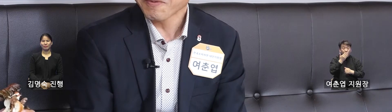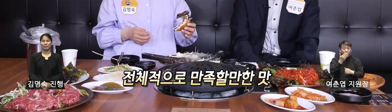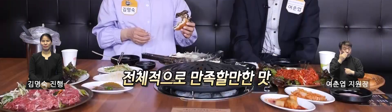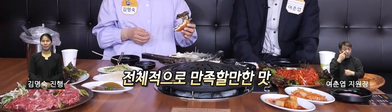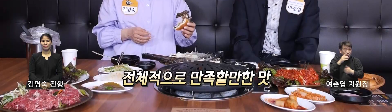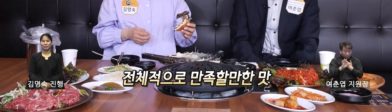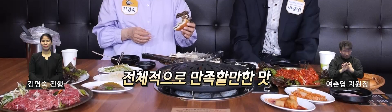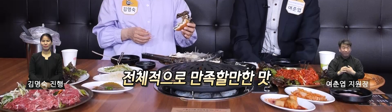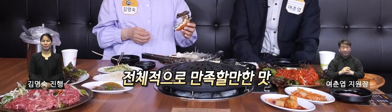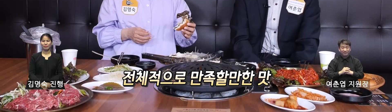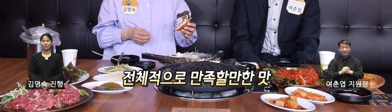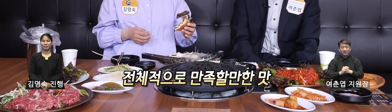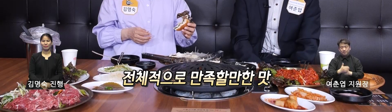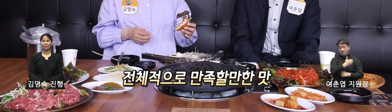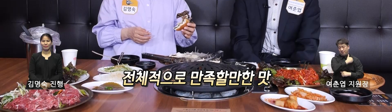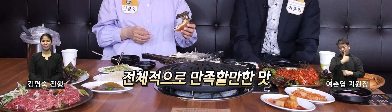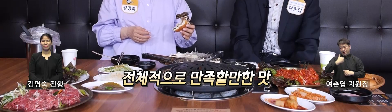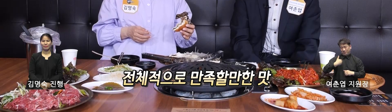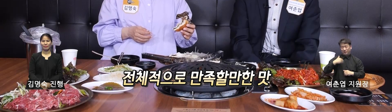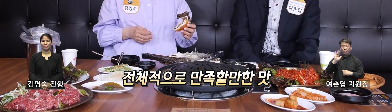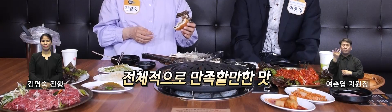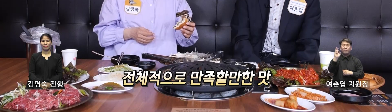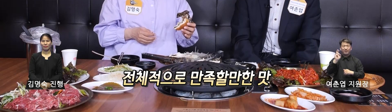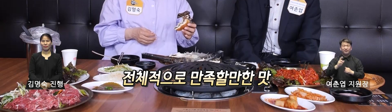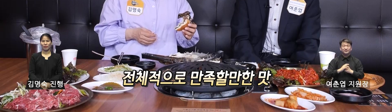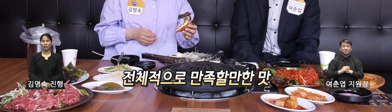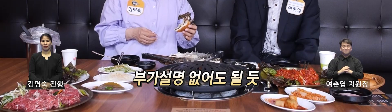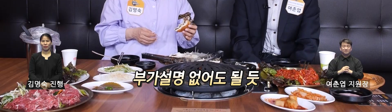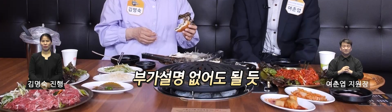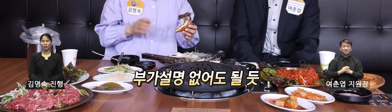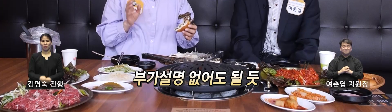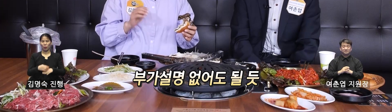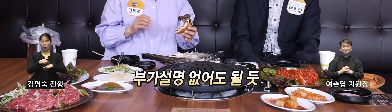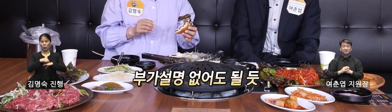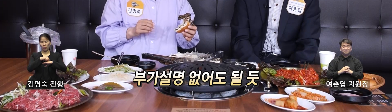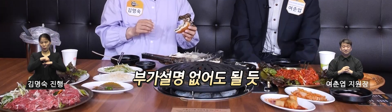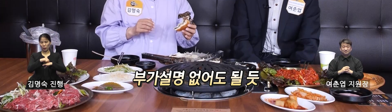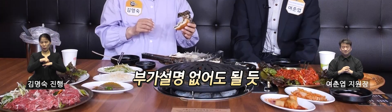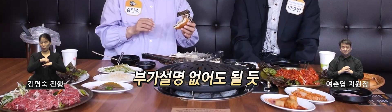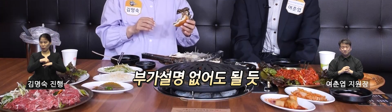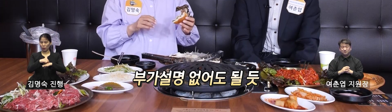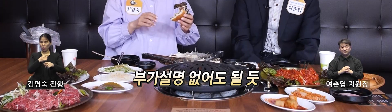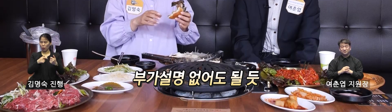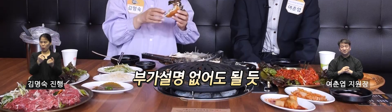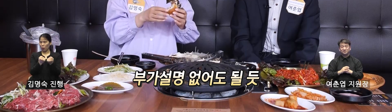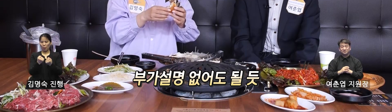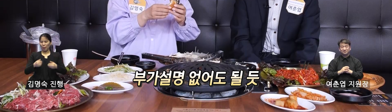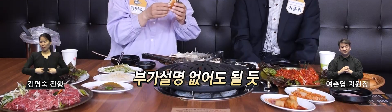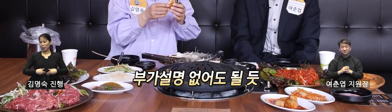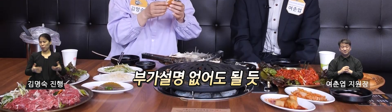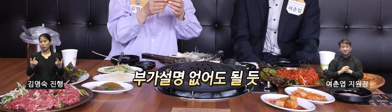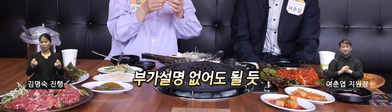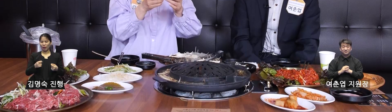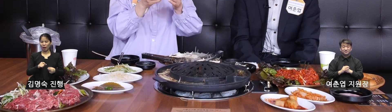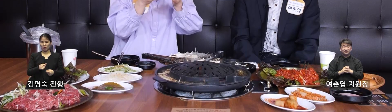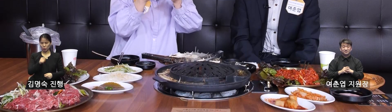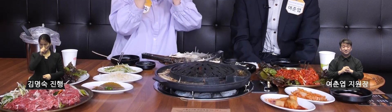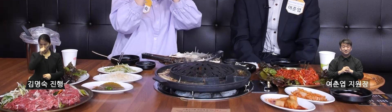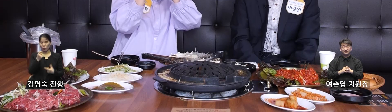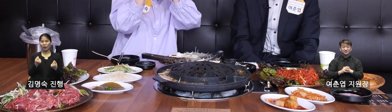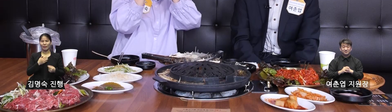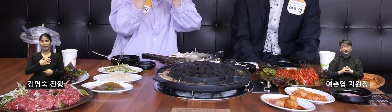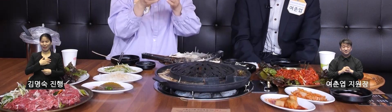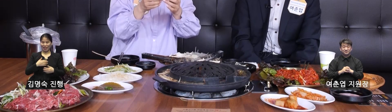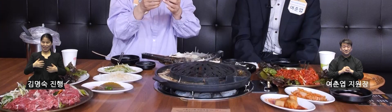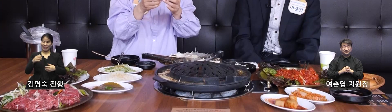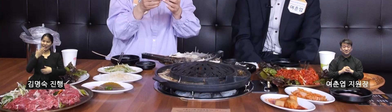드셔보시면은 만족하실 수 있을 거예요. 뭐 고기는 더 설명 안 해도 될 것 같아요. 네. 자, 그럼 사장님